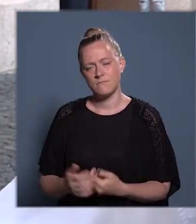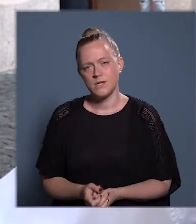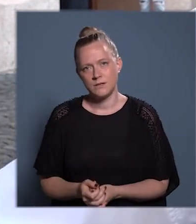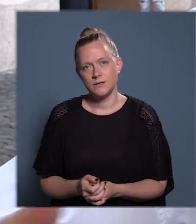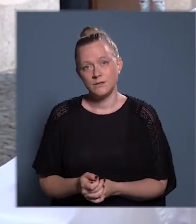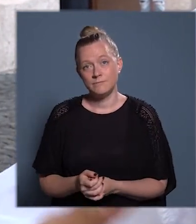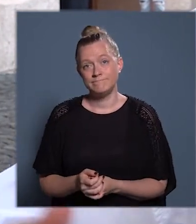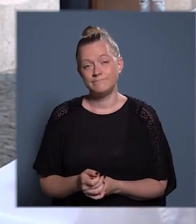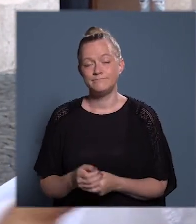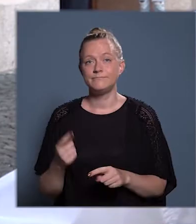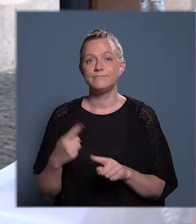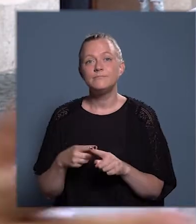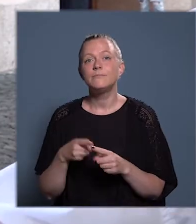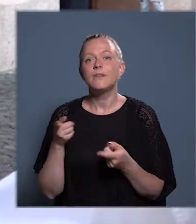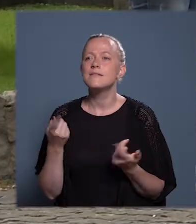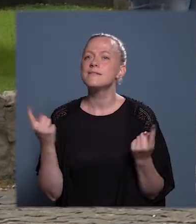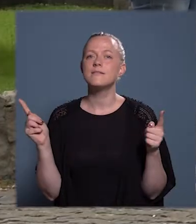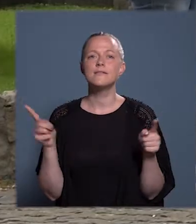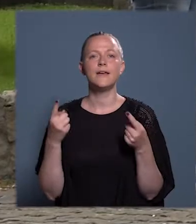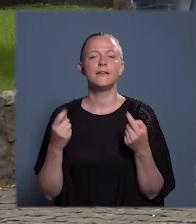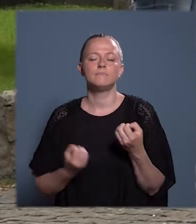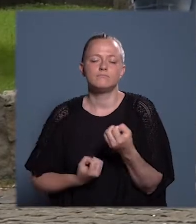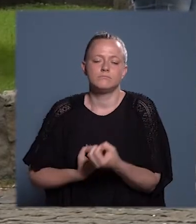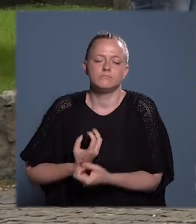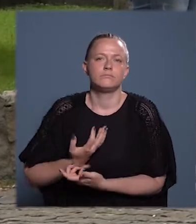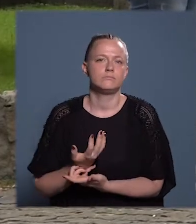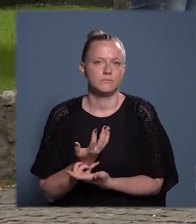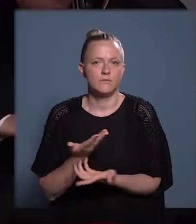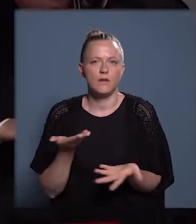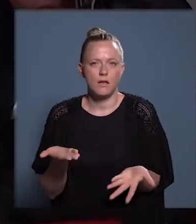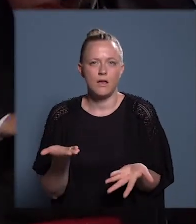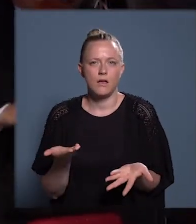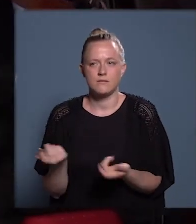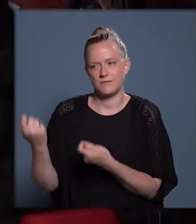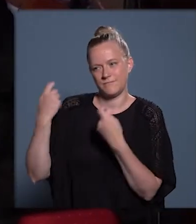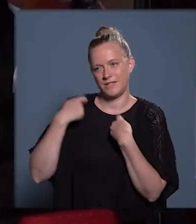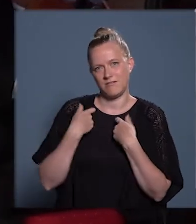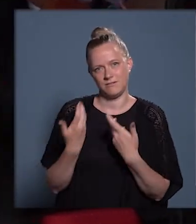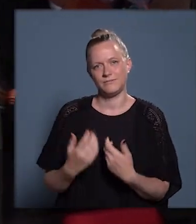ez a zenei kiteljesedés, ami jött.